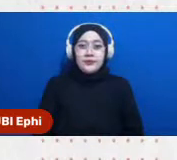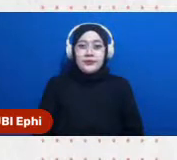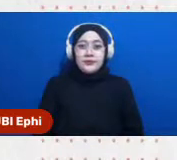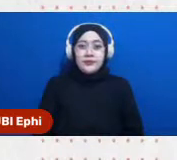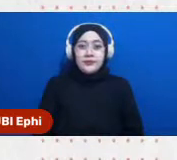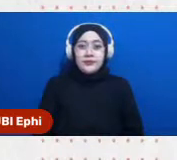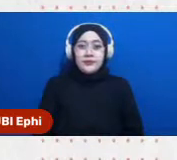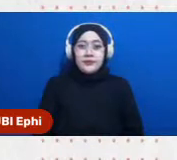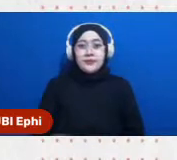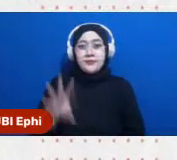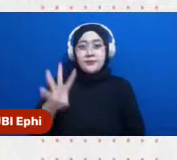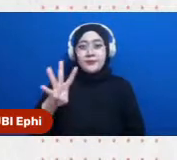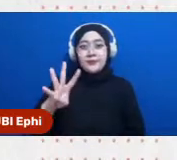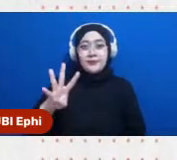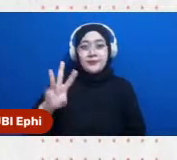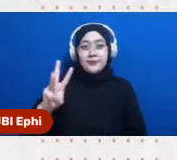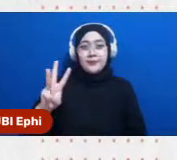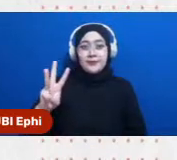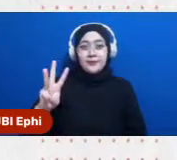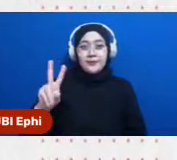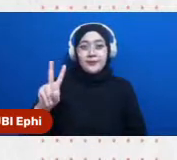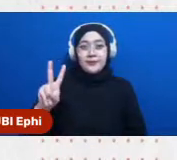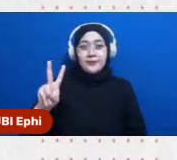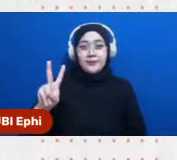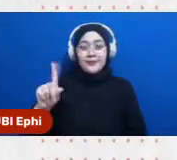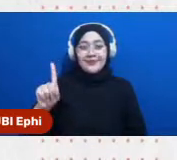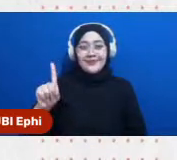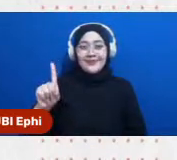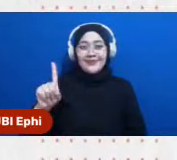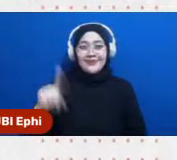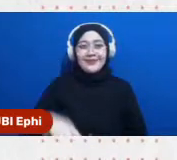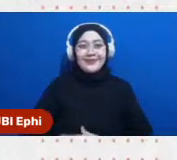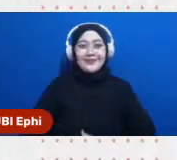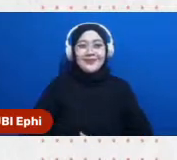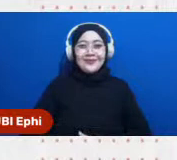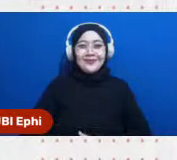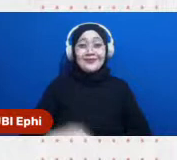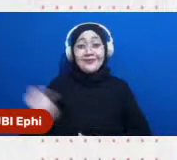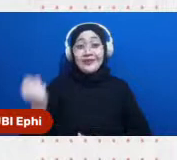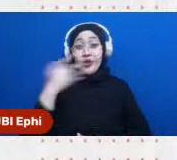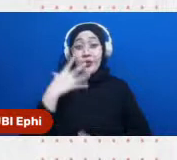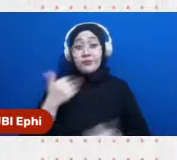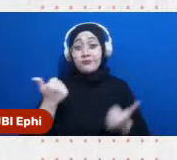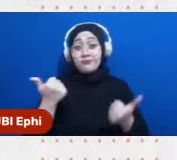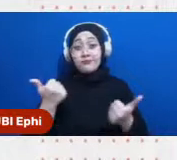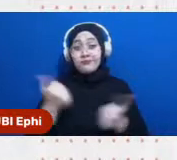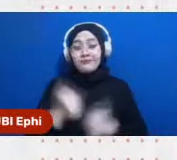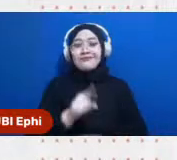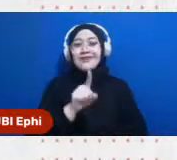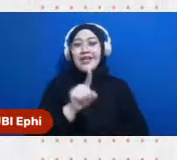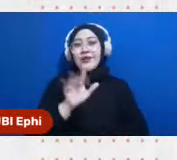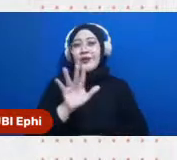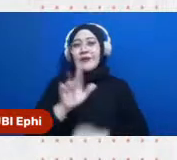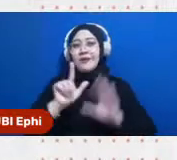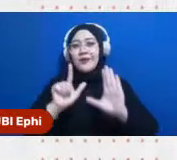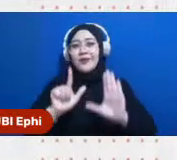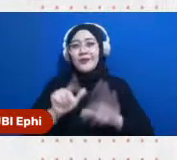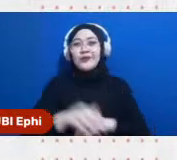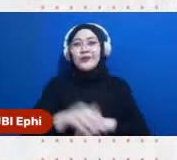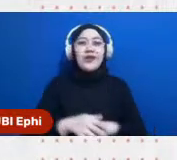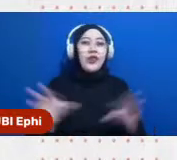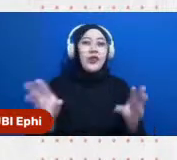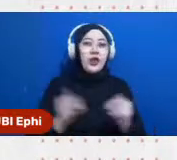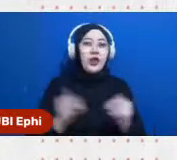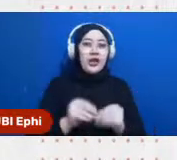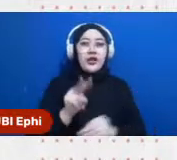4, 3, 2, 1. Jawabannya adalah 157 dengan total